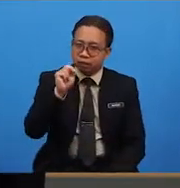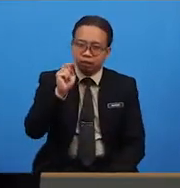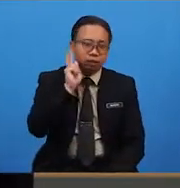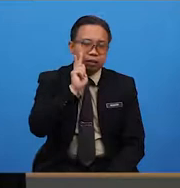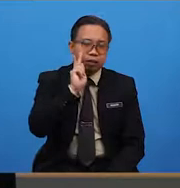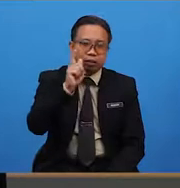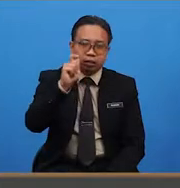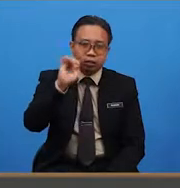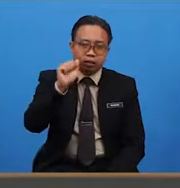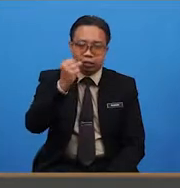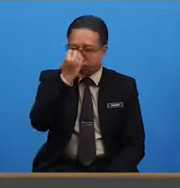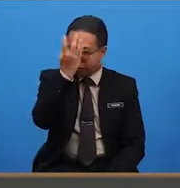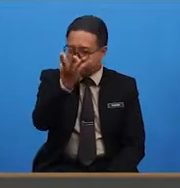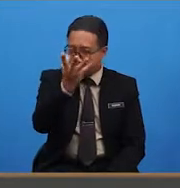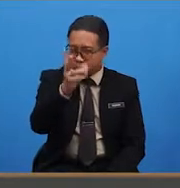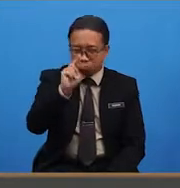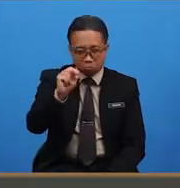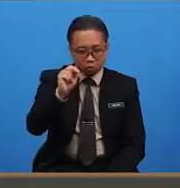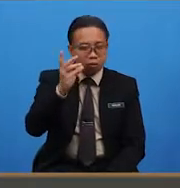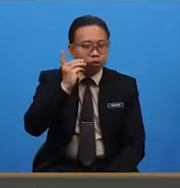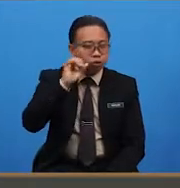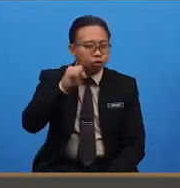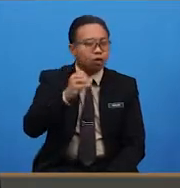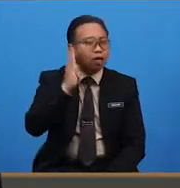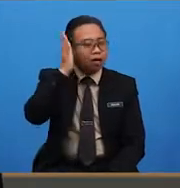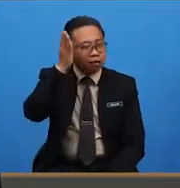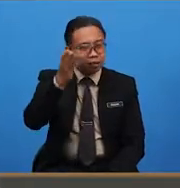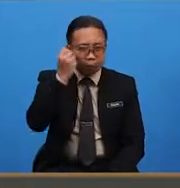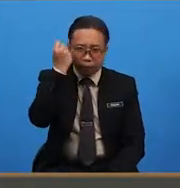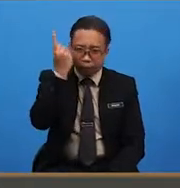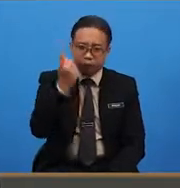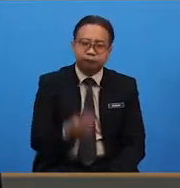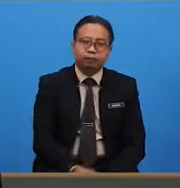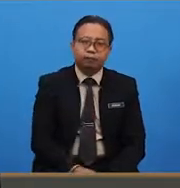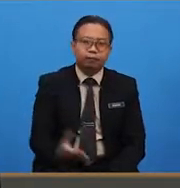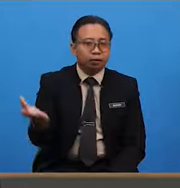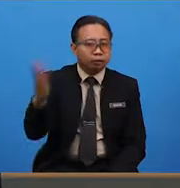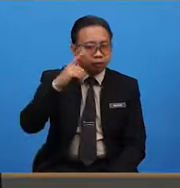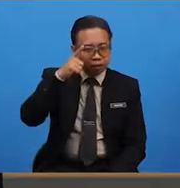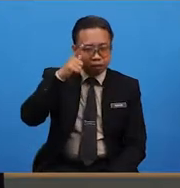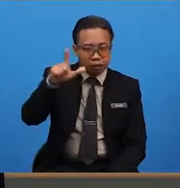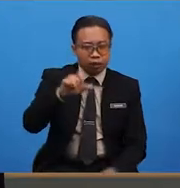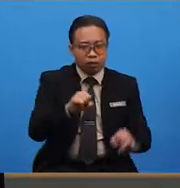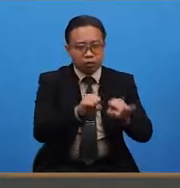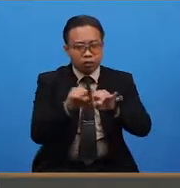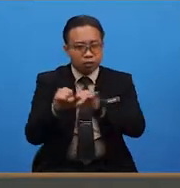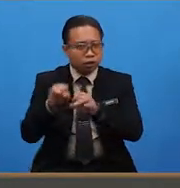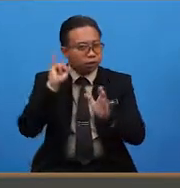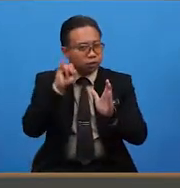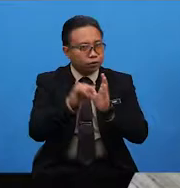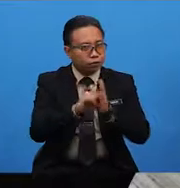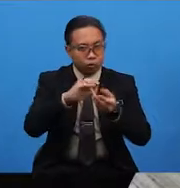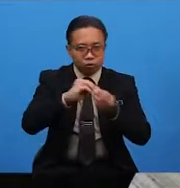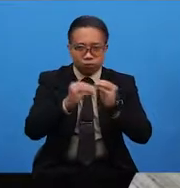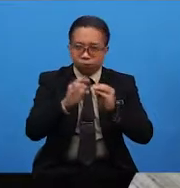Terangkan pasti selepas ini dijajakan lebih paham dan jelas Mari kita lihat pula jenis ilustrasi nomor